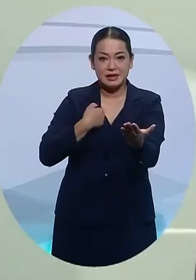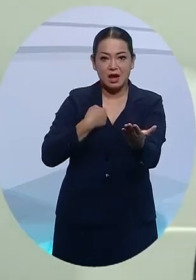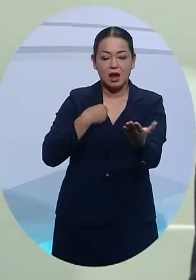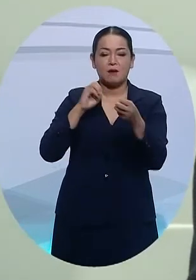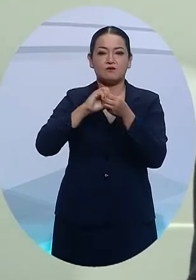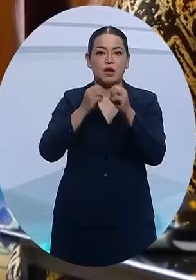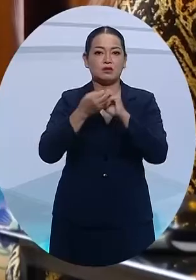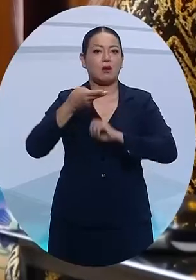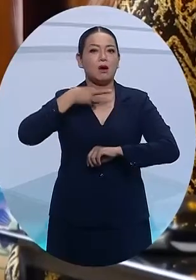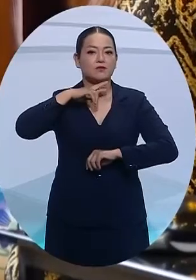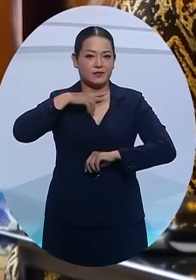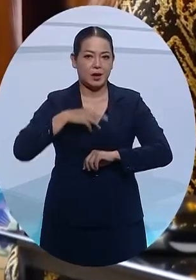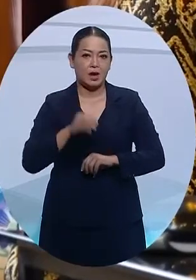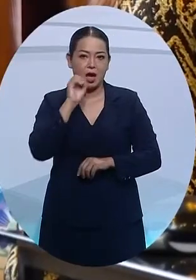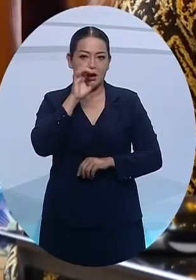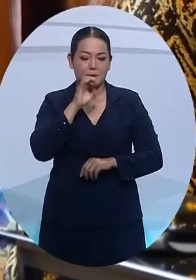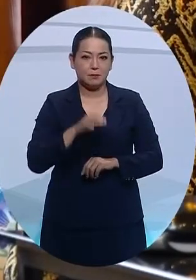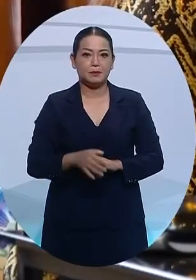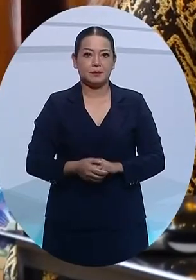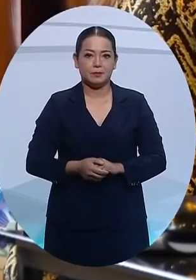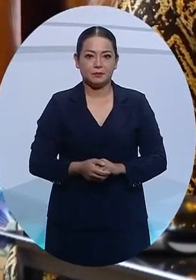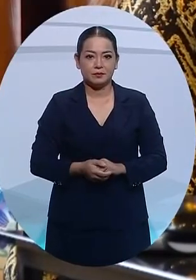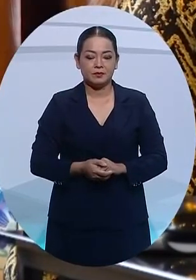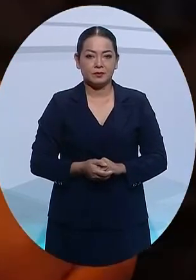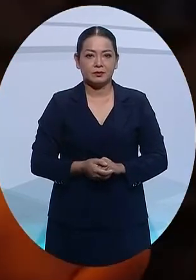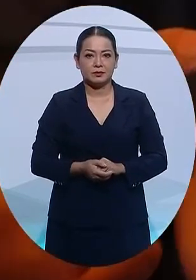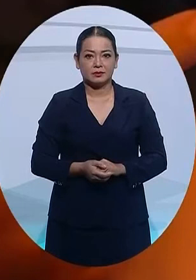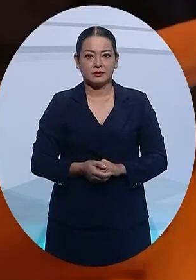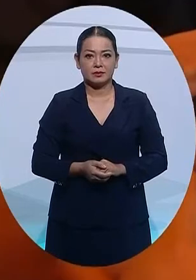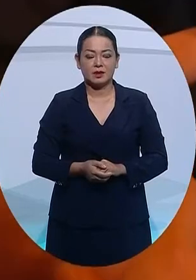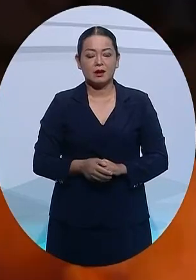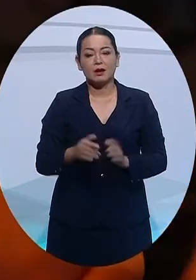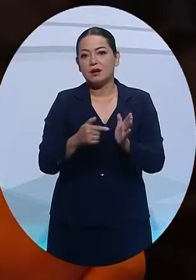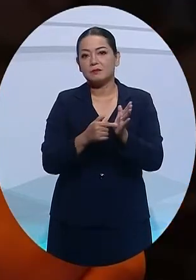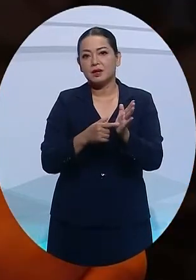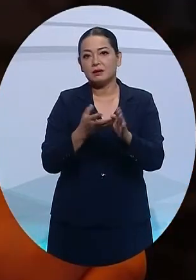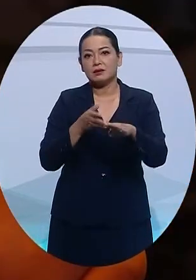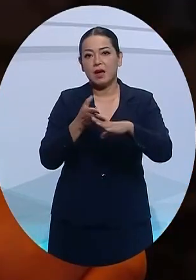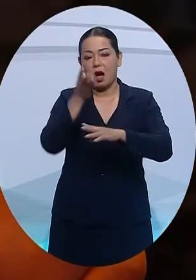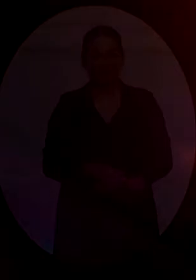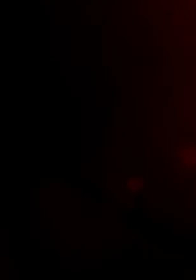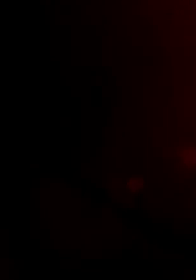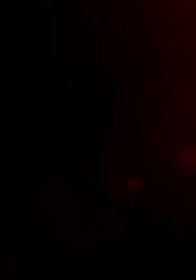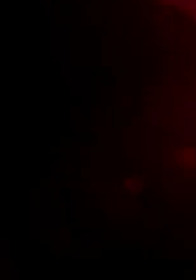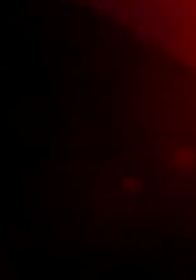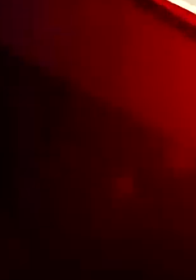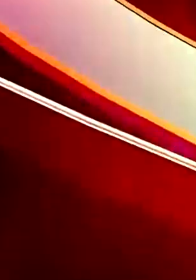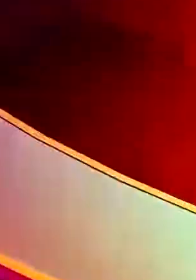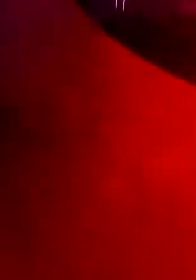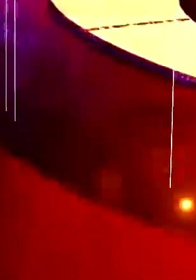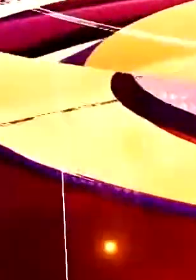chuẩn Học viện chỉ cần học và thực hành theo lộ trình từng ngày đã có thể tự tin giao tiếp tiếng Anh chỉ trong 66 ngày